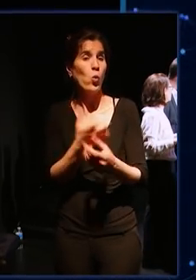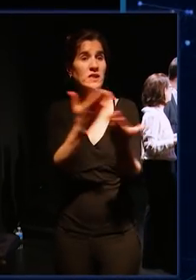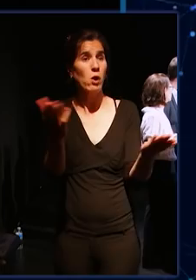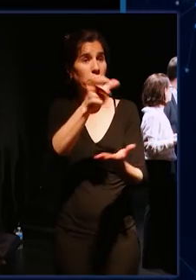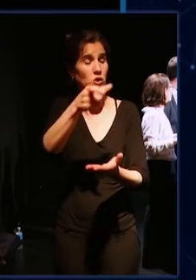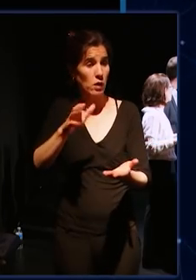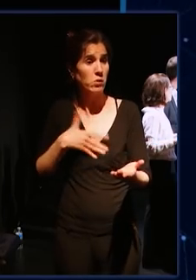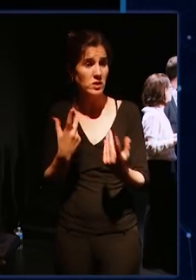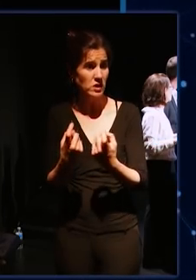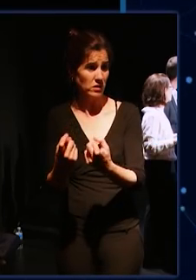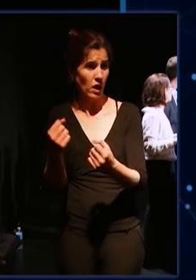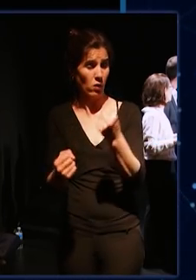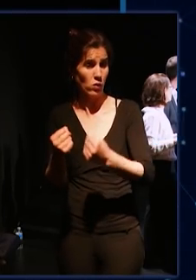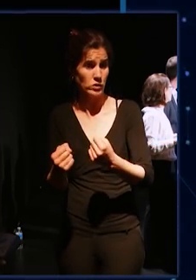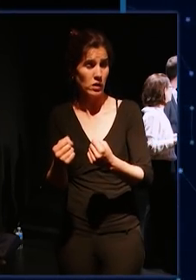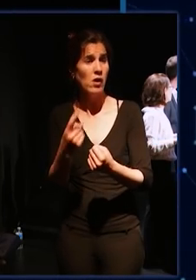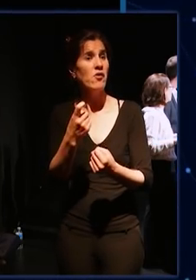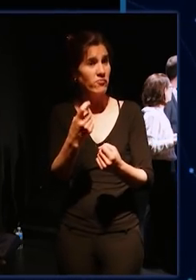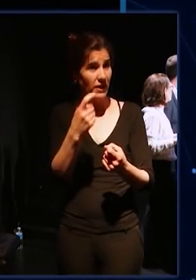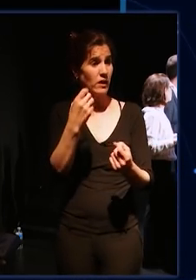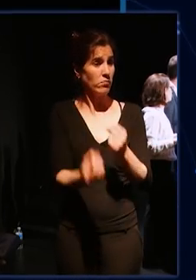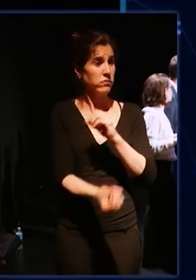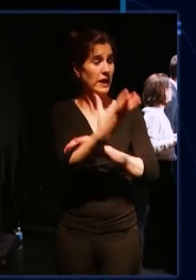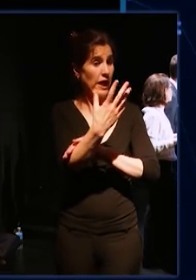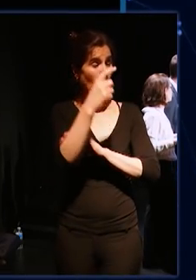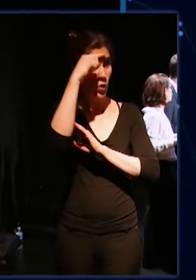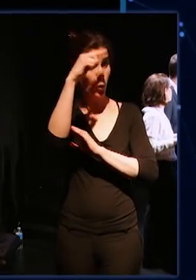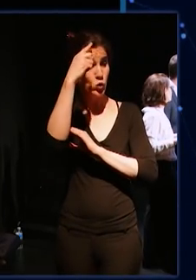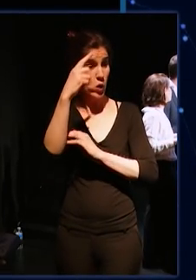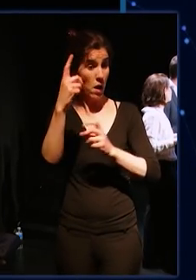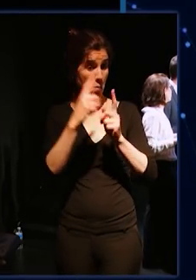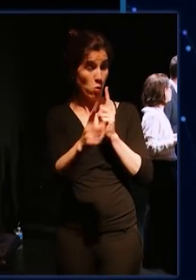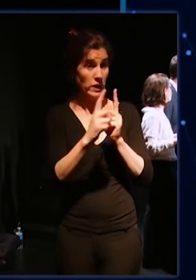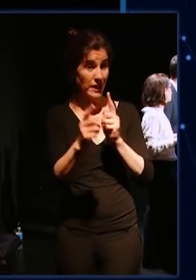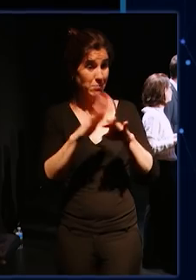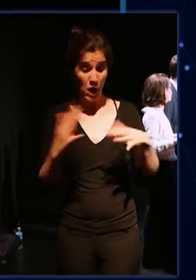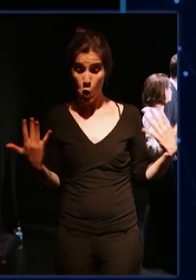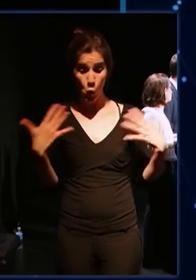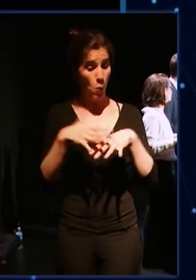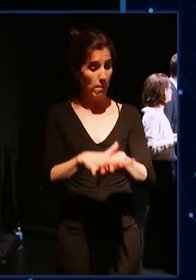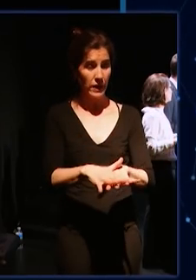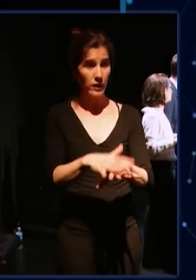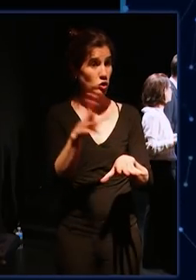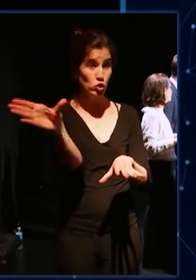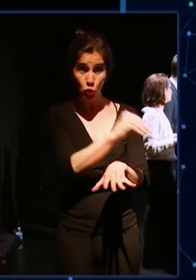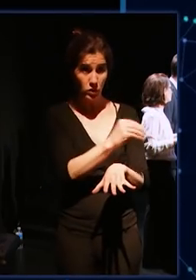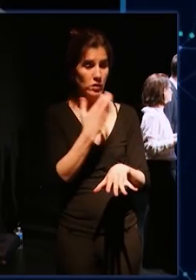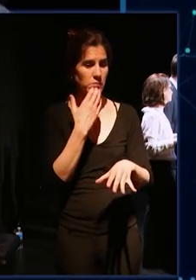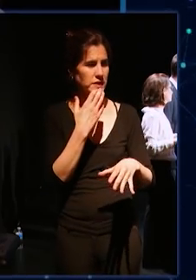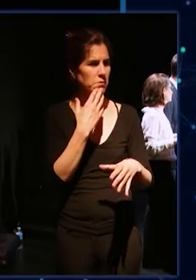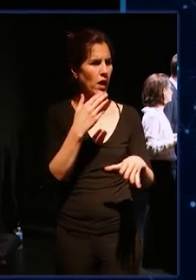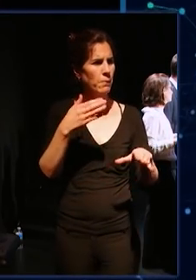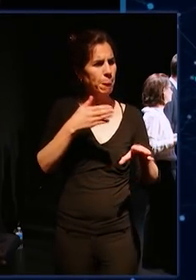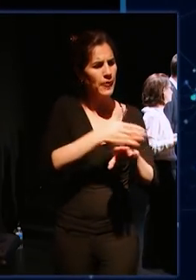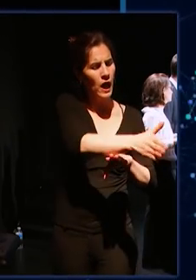determinat i hem de crear una cultura de mobilitat que ens permeti combinar totes les coses. Hem de poder fer més ample el